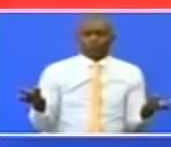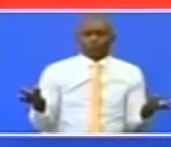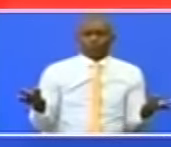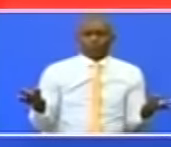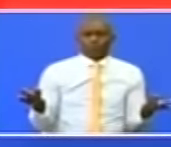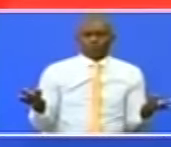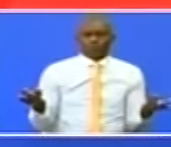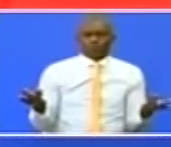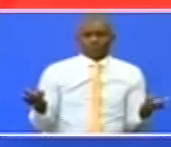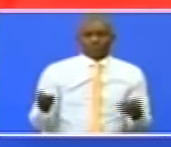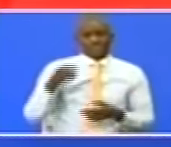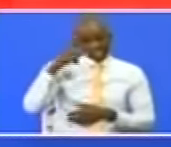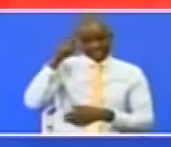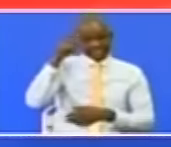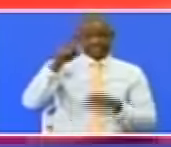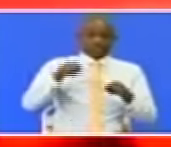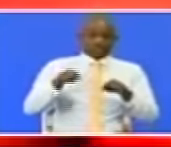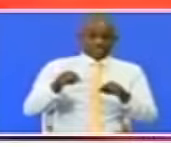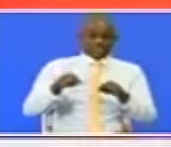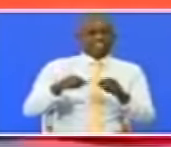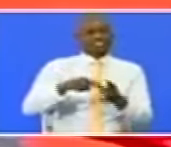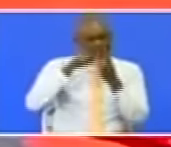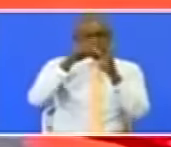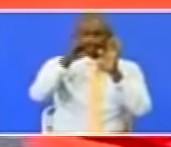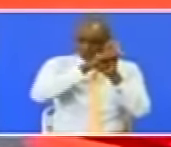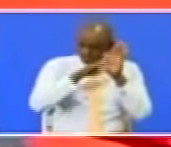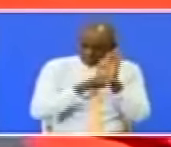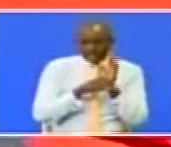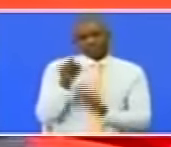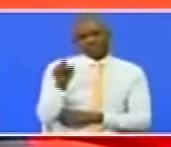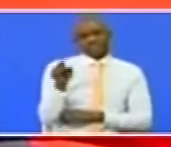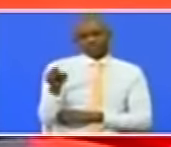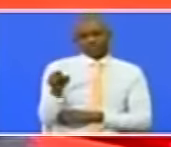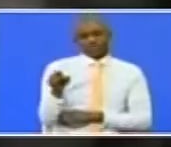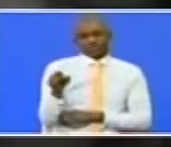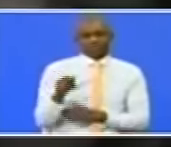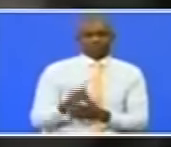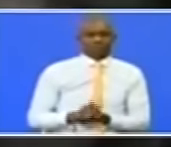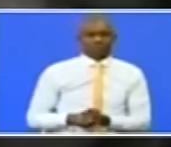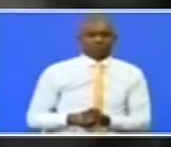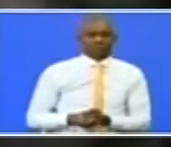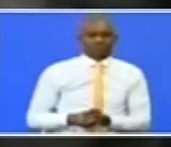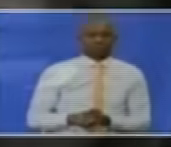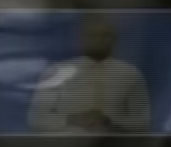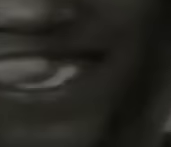Saida Swalleh, KTN Leo, makala maalum ya Usinichague Usinibague.